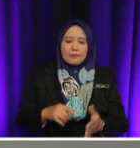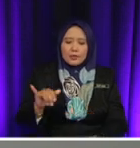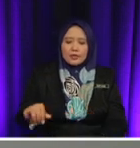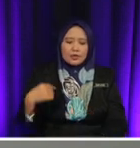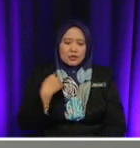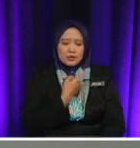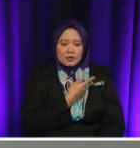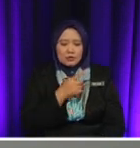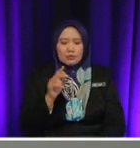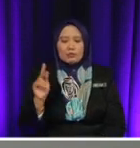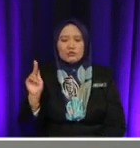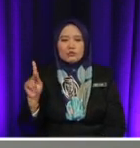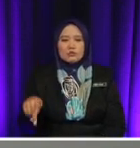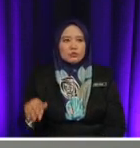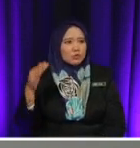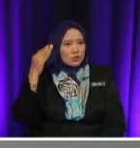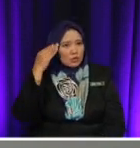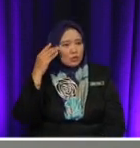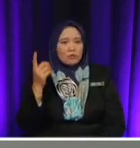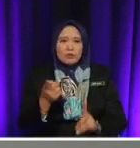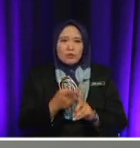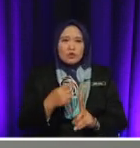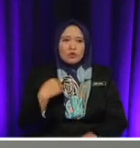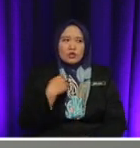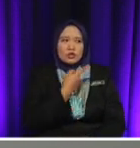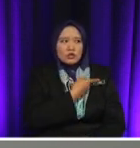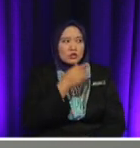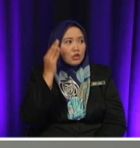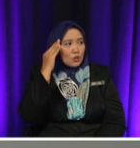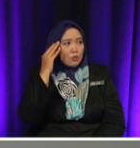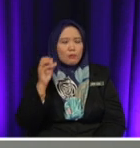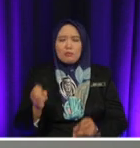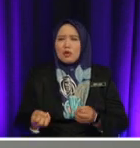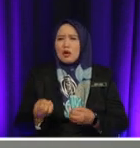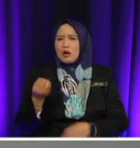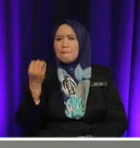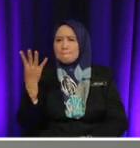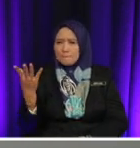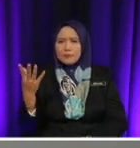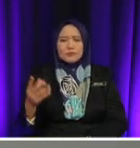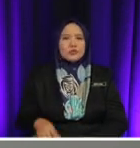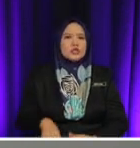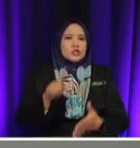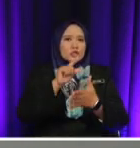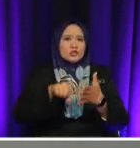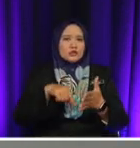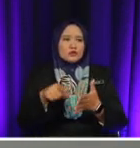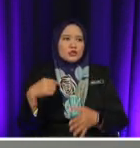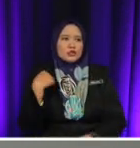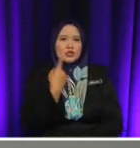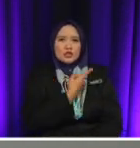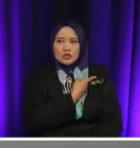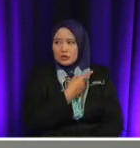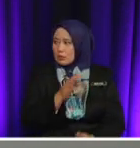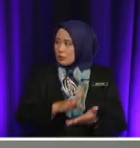ini adalah yang pertama tahu berapa graf yang kita belajar okey di sini Cikgu Nyatakan oke